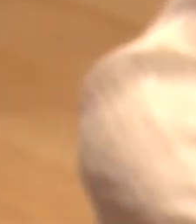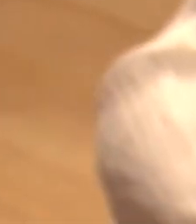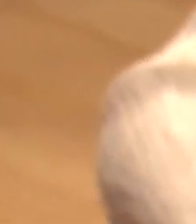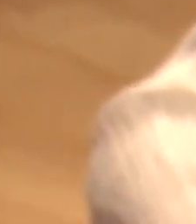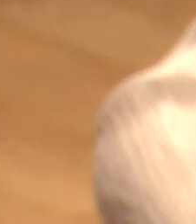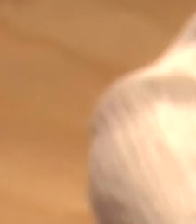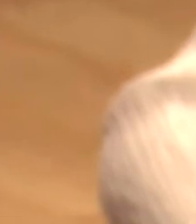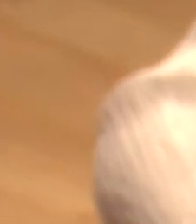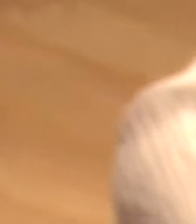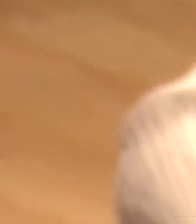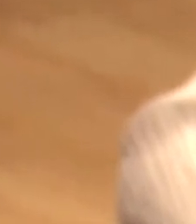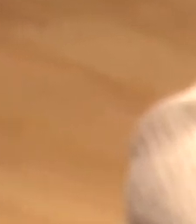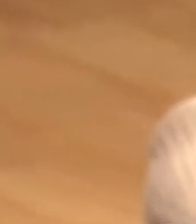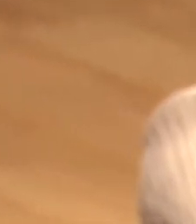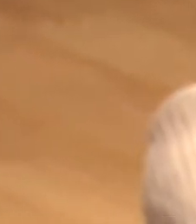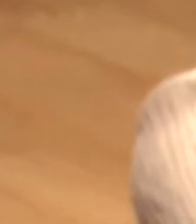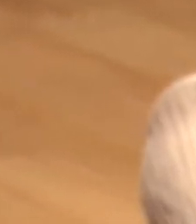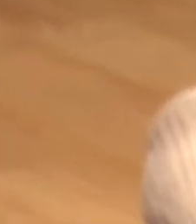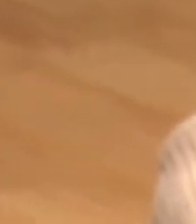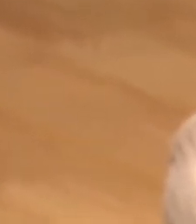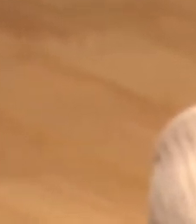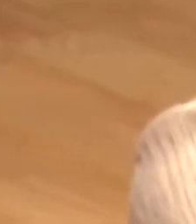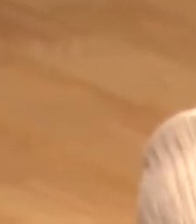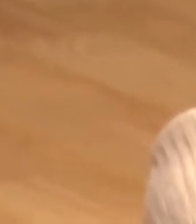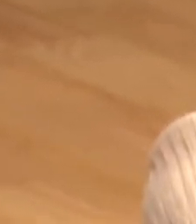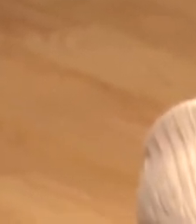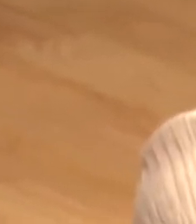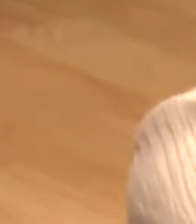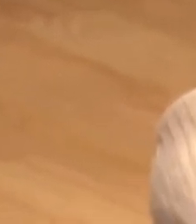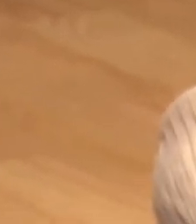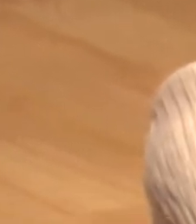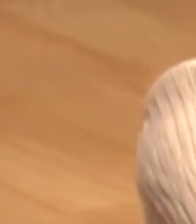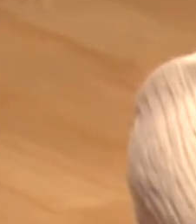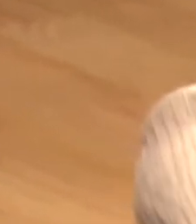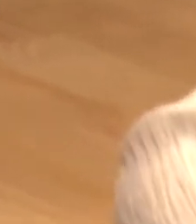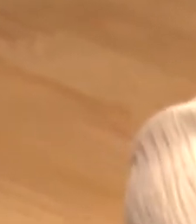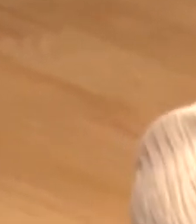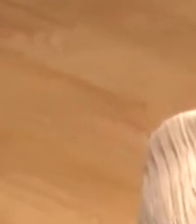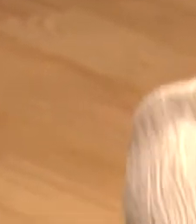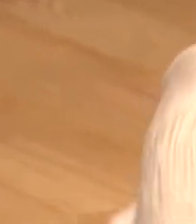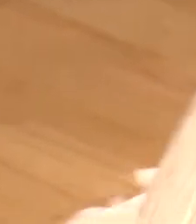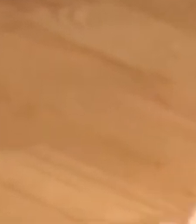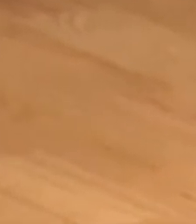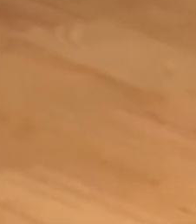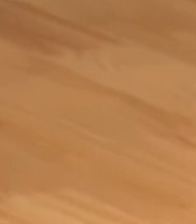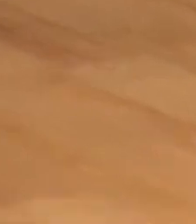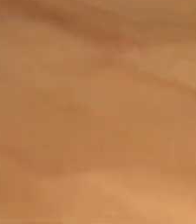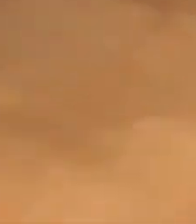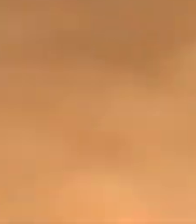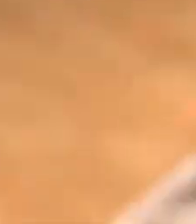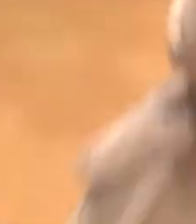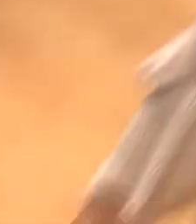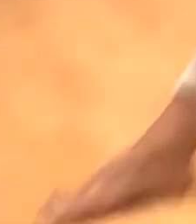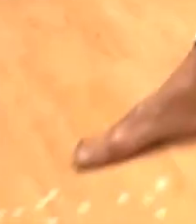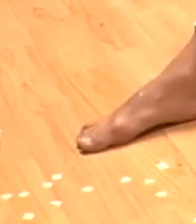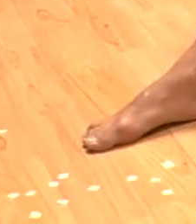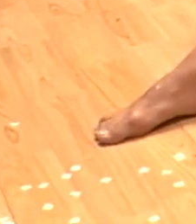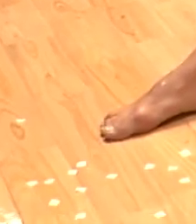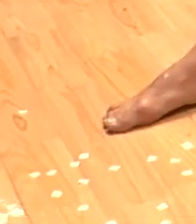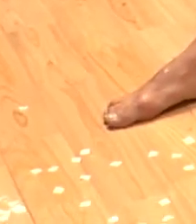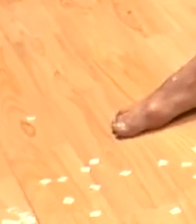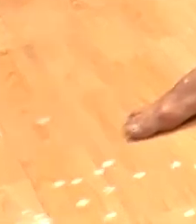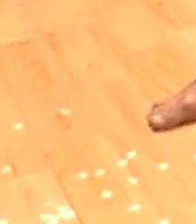楽しみください傷した最後まで御覧太郎せしまして誠にありがとうございますがパーティーがっちりパズルと